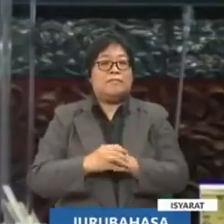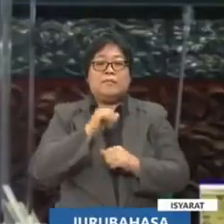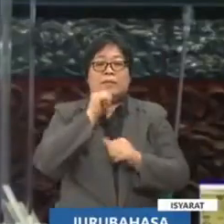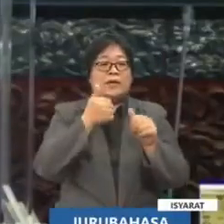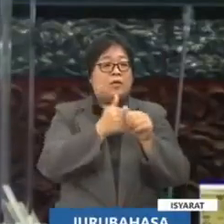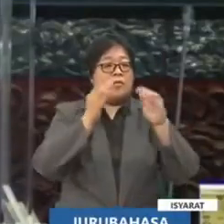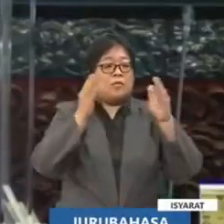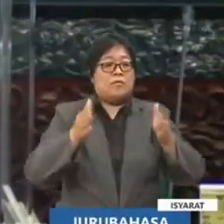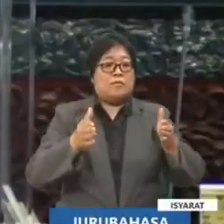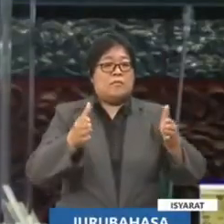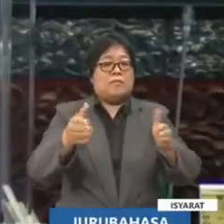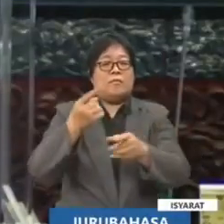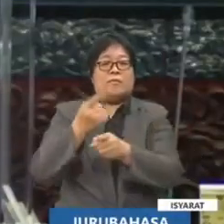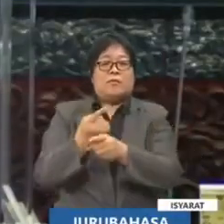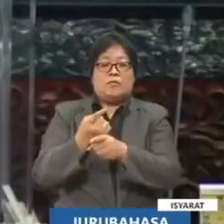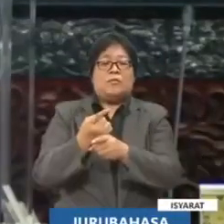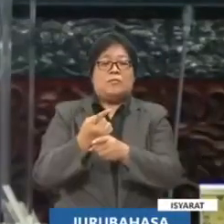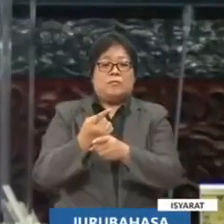mengikut channel yang sah, ya,